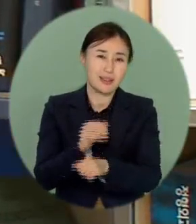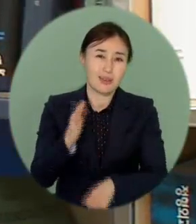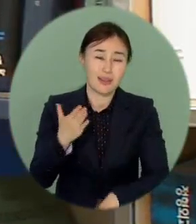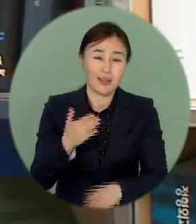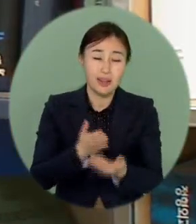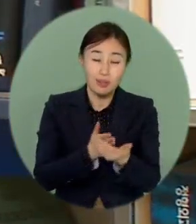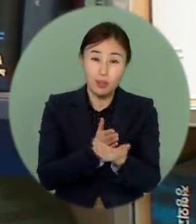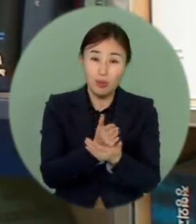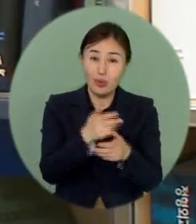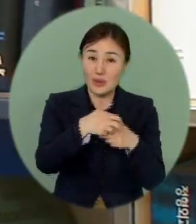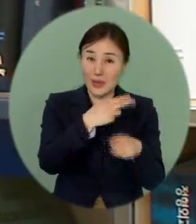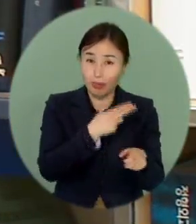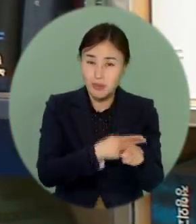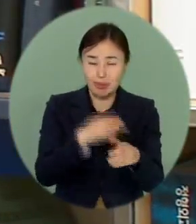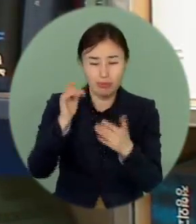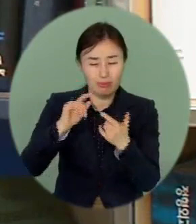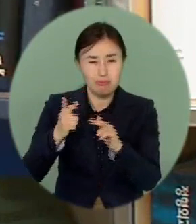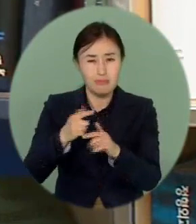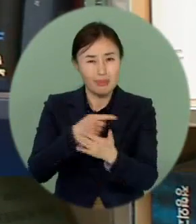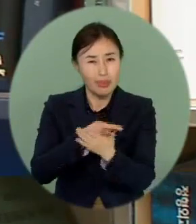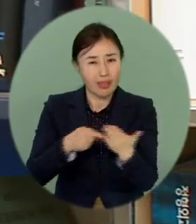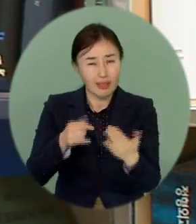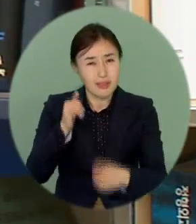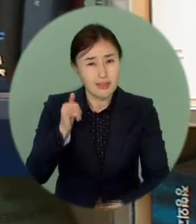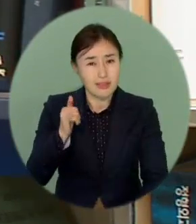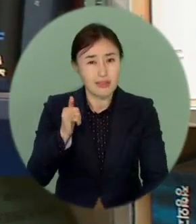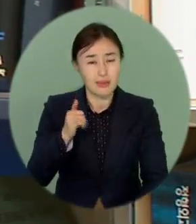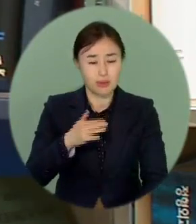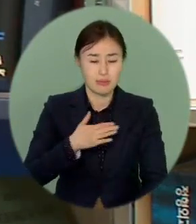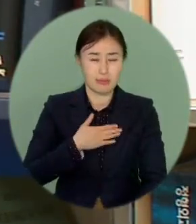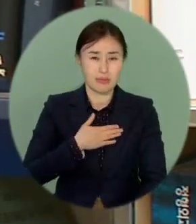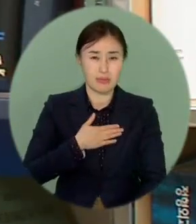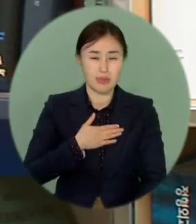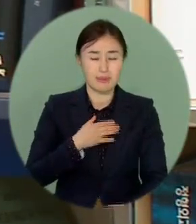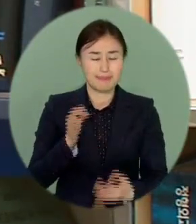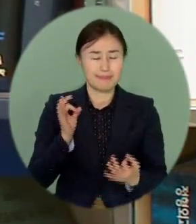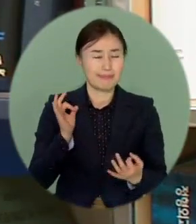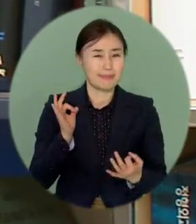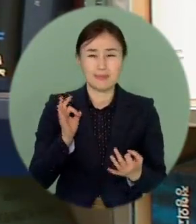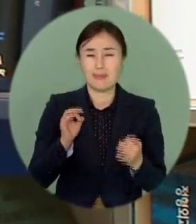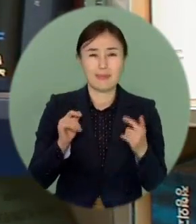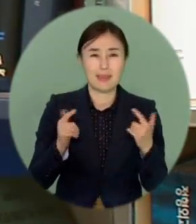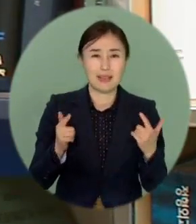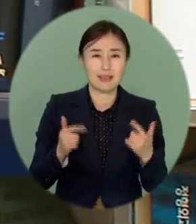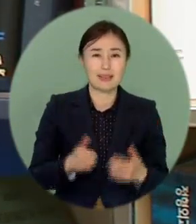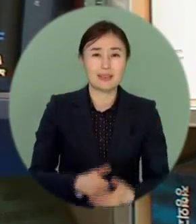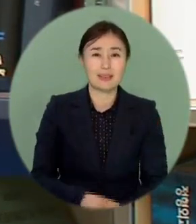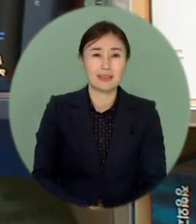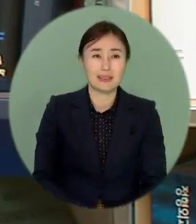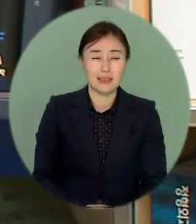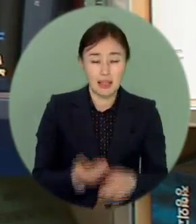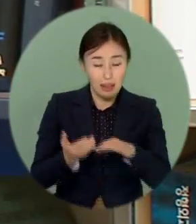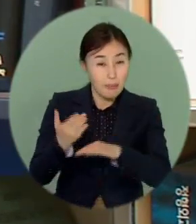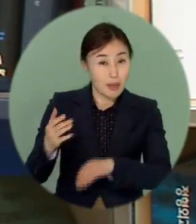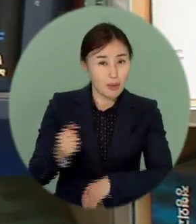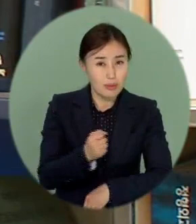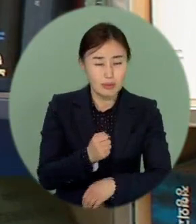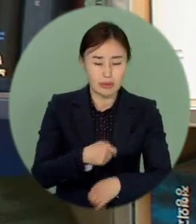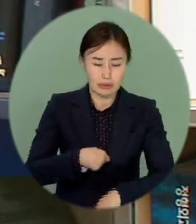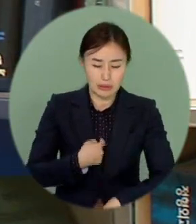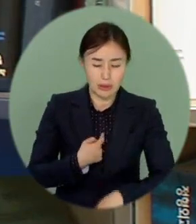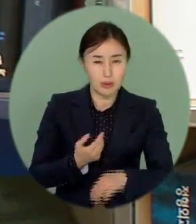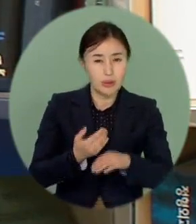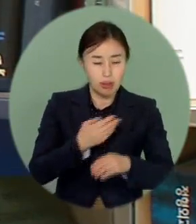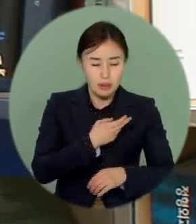전공이나 학생들의 실질적인 피해가 간다면 우리는 뭐 이 자리에 서 있는 의미가 선배로서,